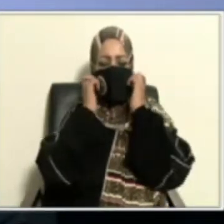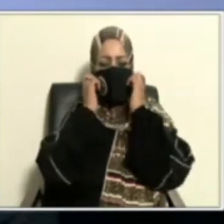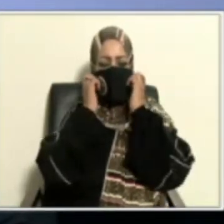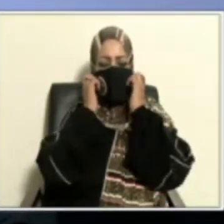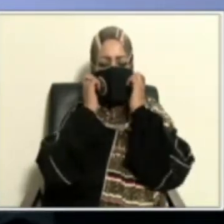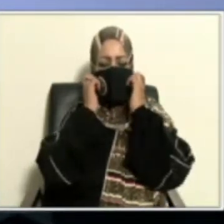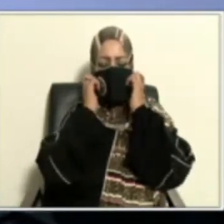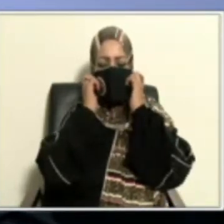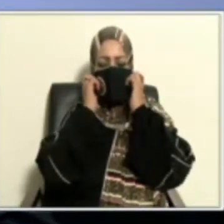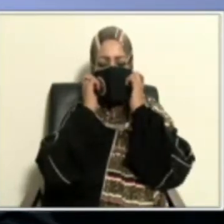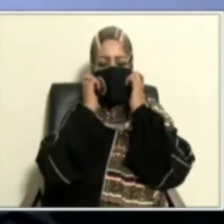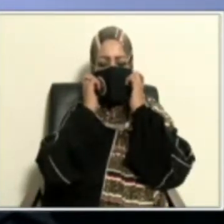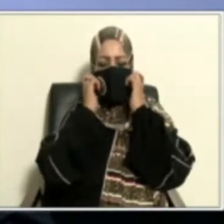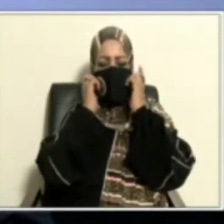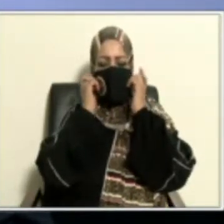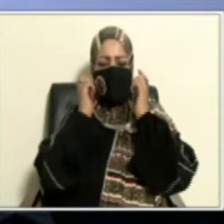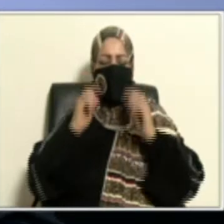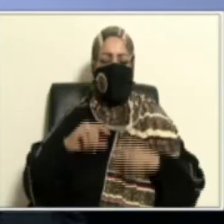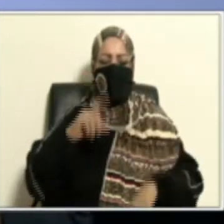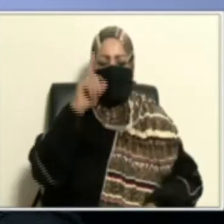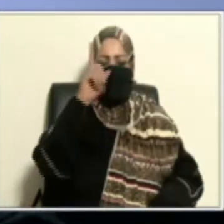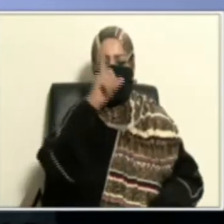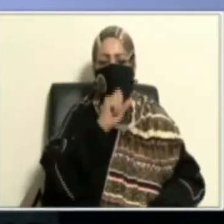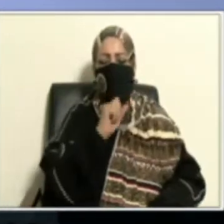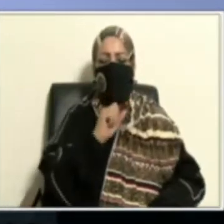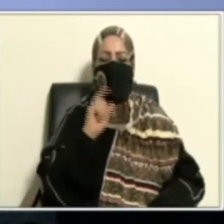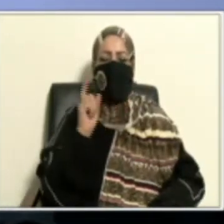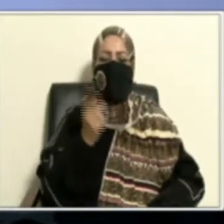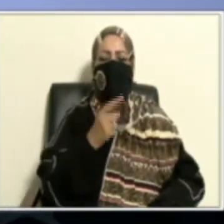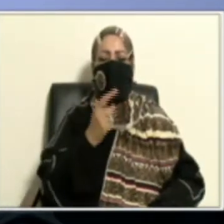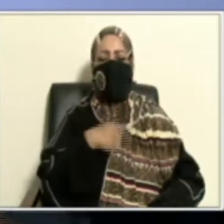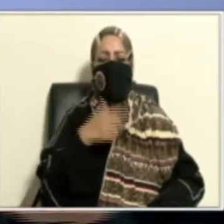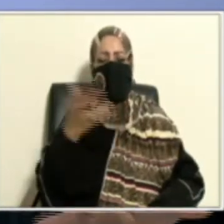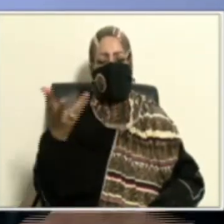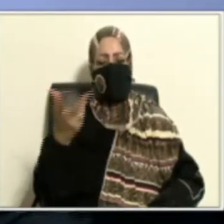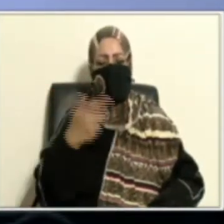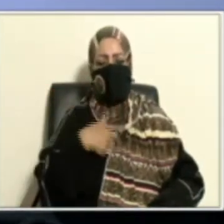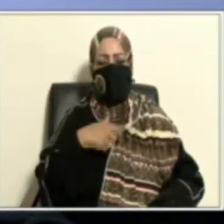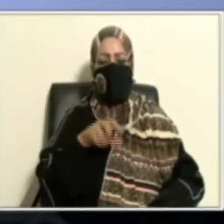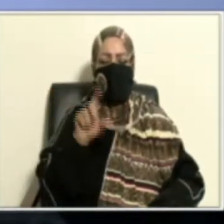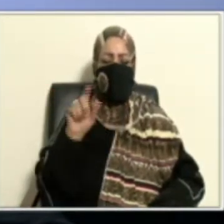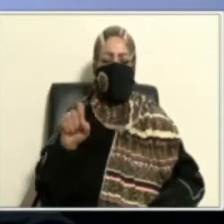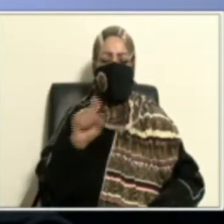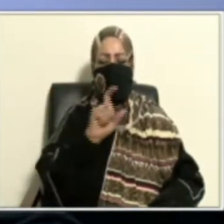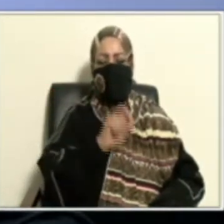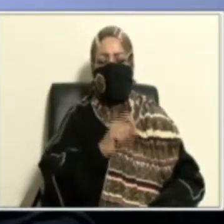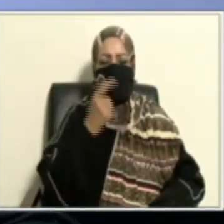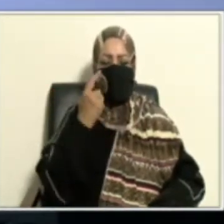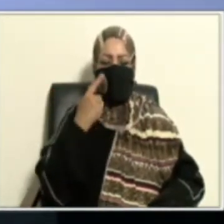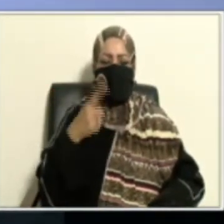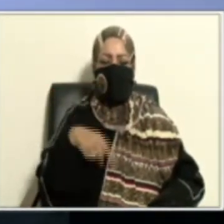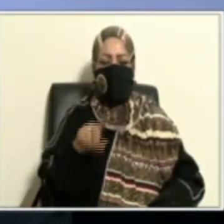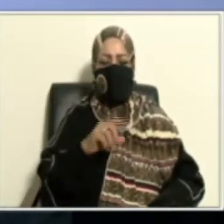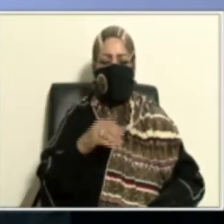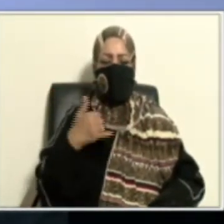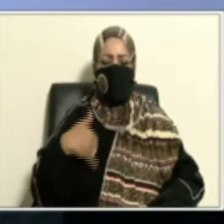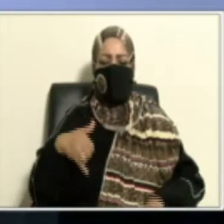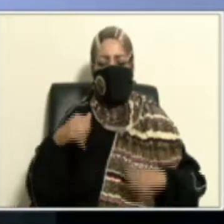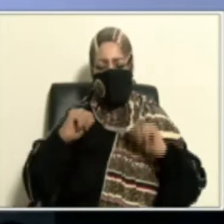لا يستطيع أن يعلم حكم حديث معين ينبغي أن يسأل المختصين في